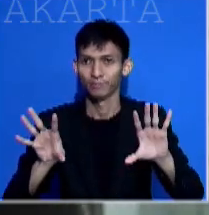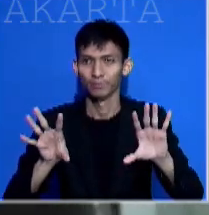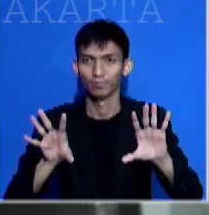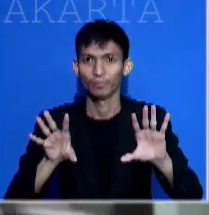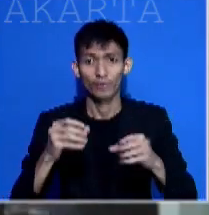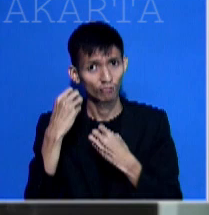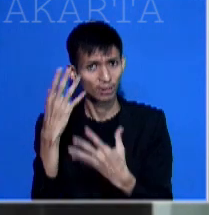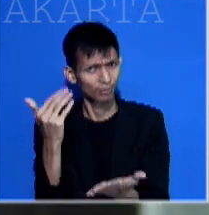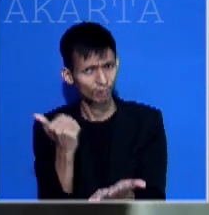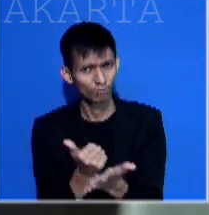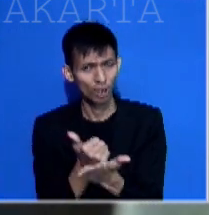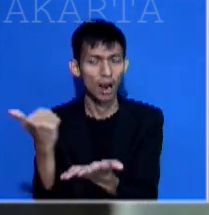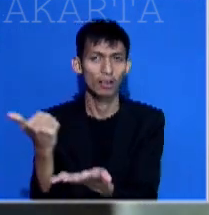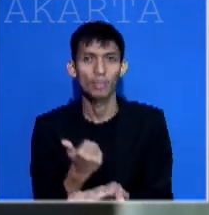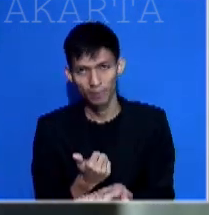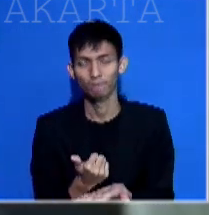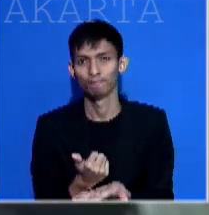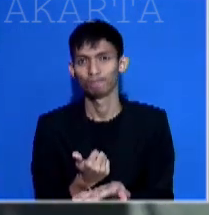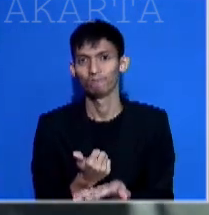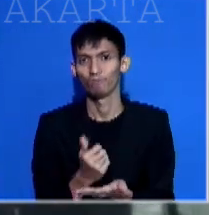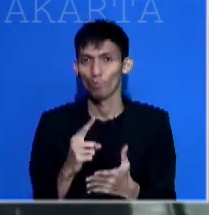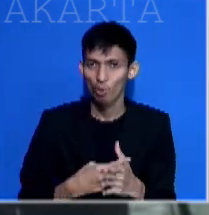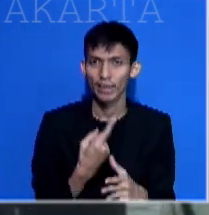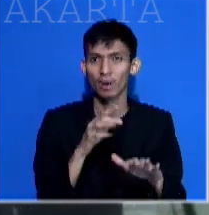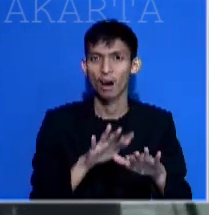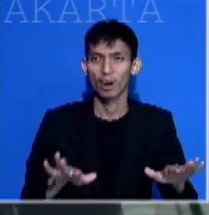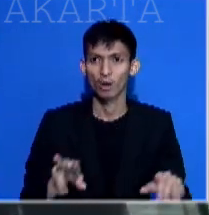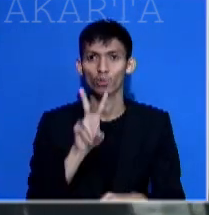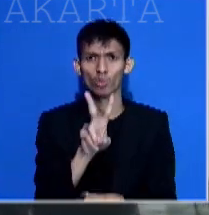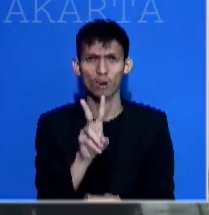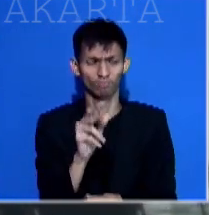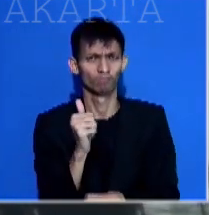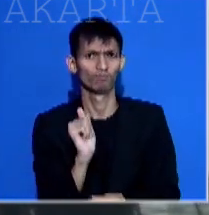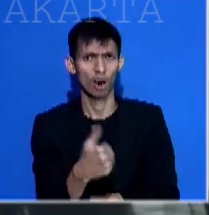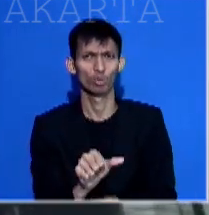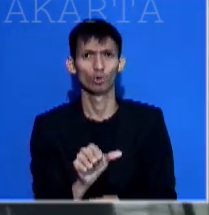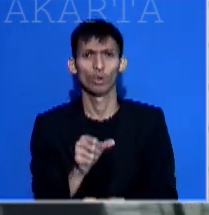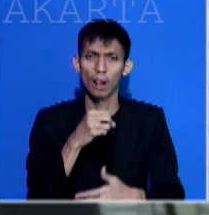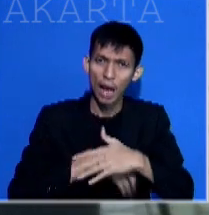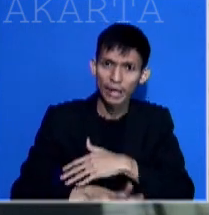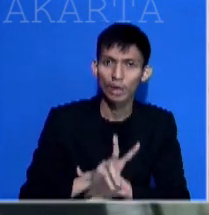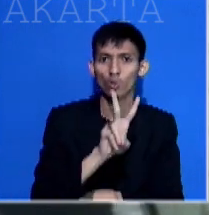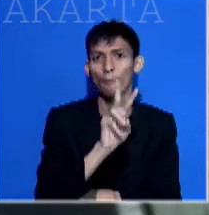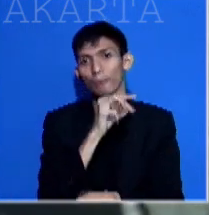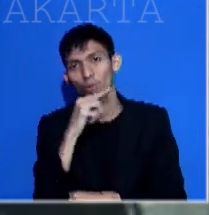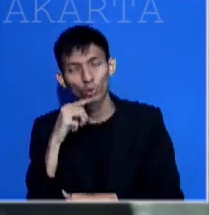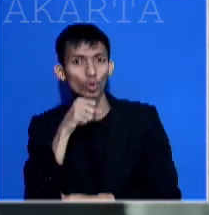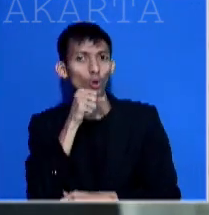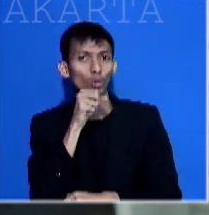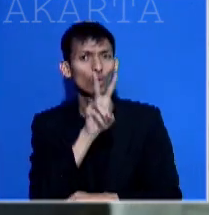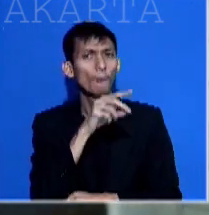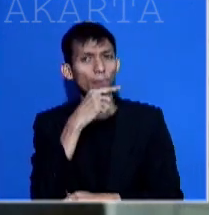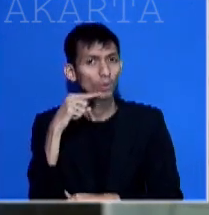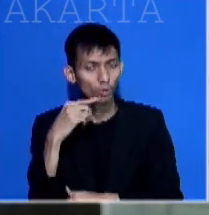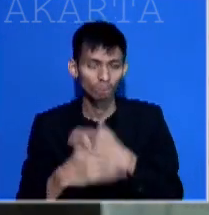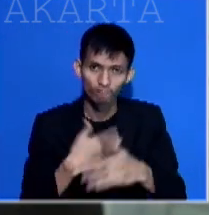Pak, karena saya juga anak kedua dan ini baru lahir, baru umur 2 minggu, jadi urut-urutan step by step-nya, karena kan pasti